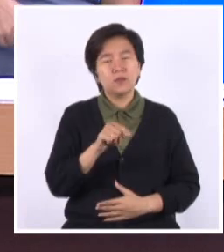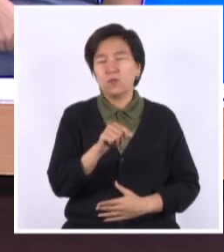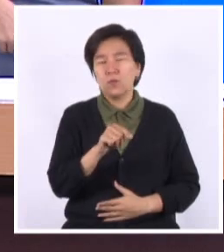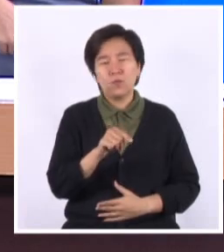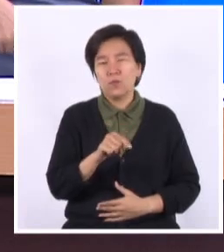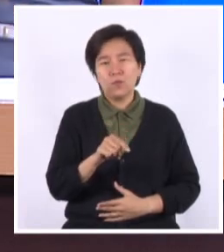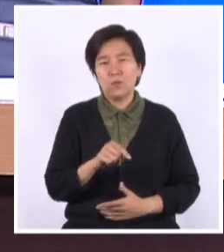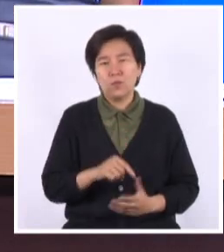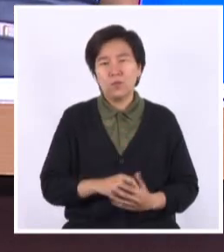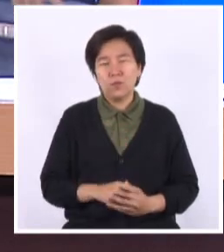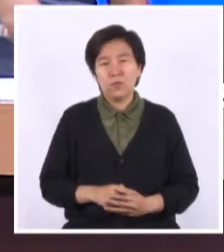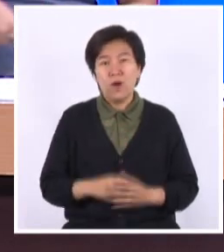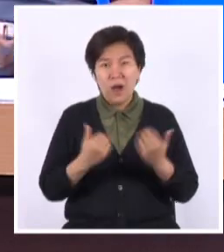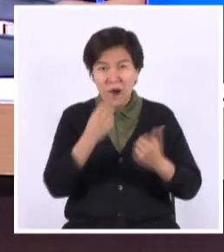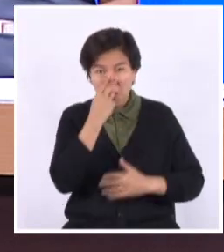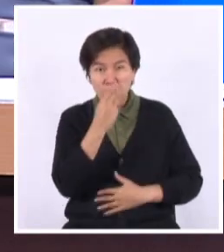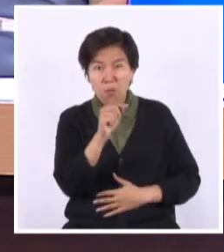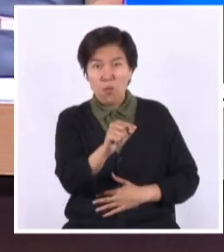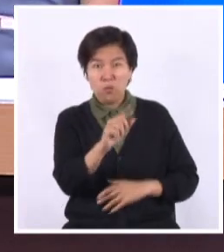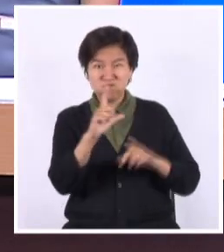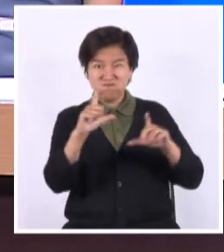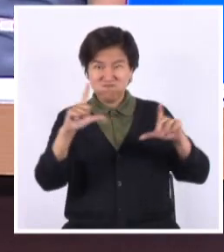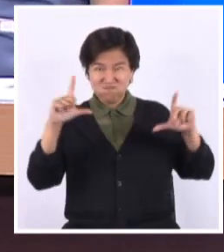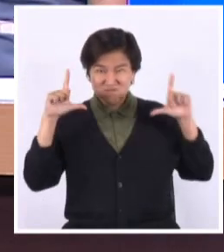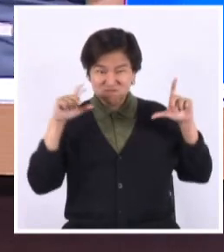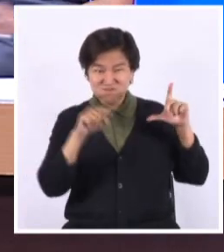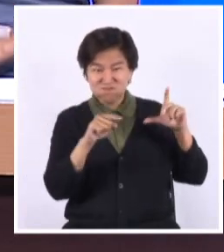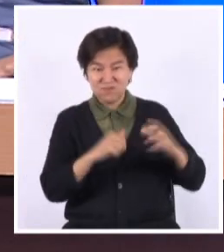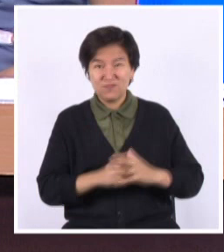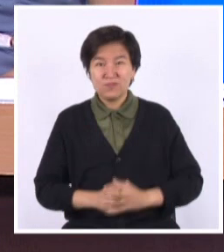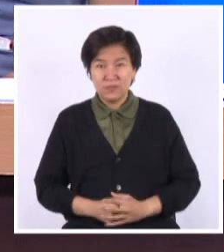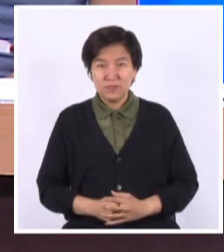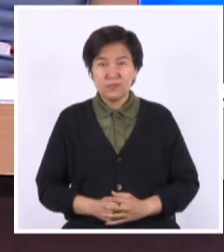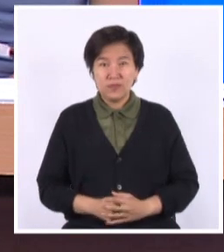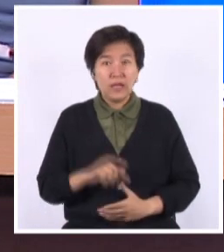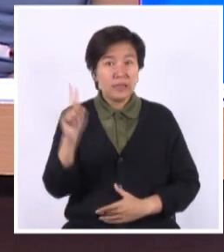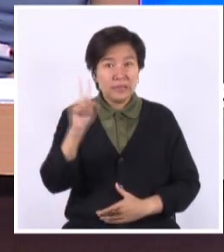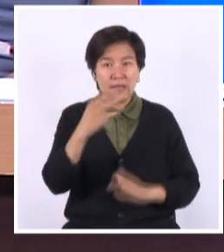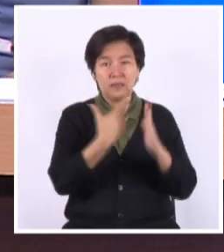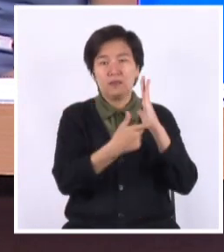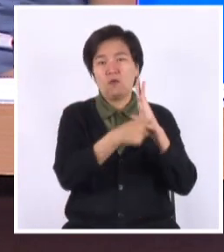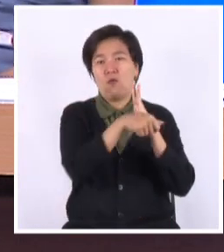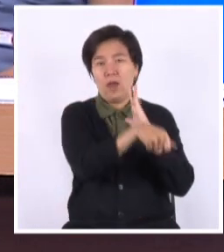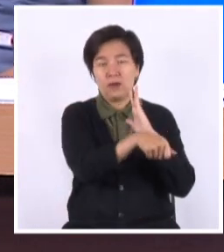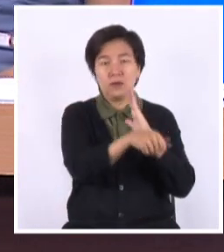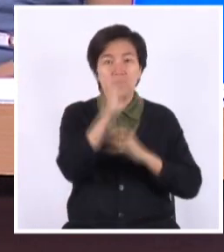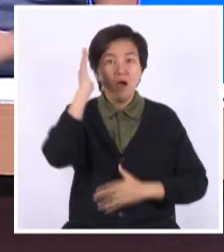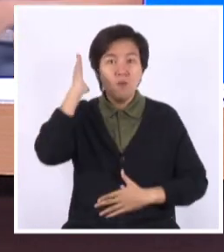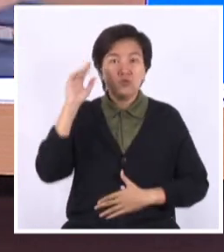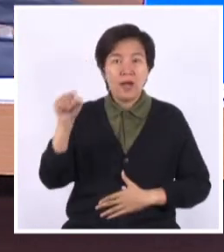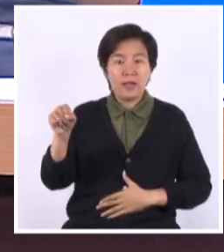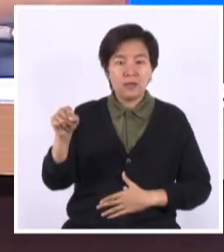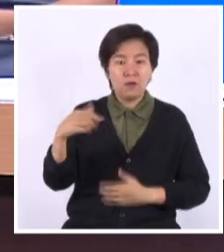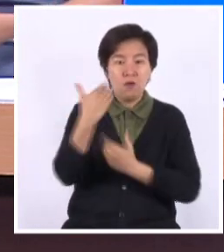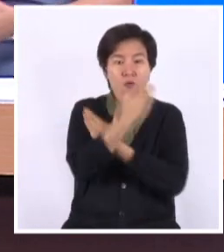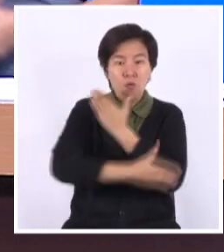ส่วนเรื่องนี้คุณผู้ชมเล่นใหญ่เลยนะวิ เออเอาวิว่าไงวิ เอาสิที่นครราชสีมาหนุ่มคนนี้ตกรถไ